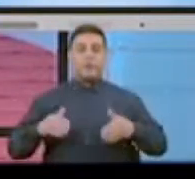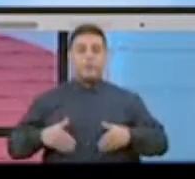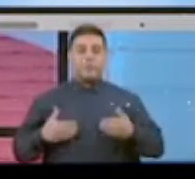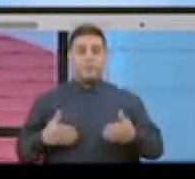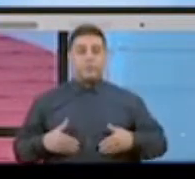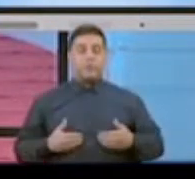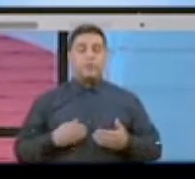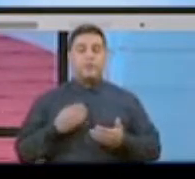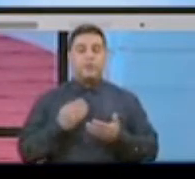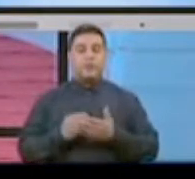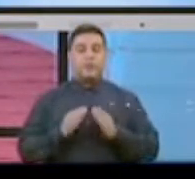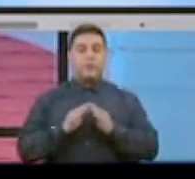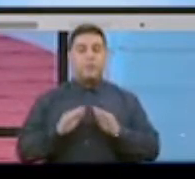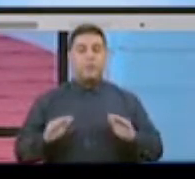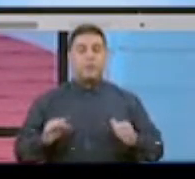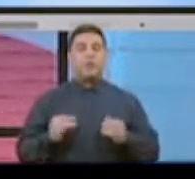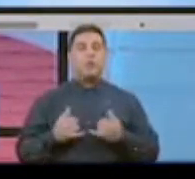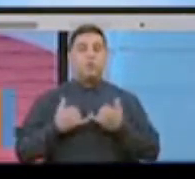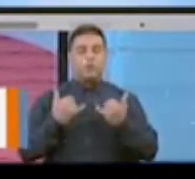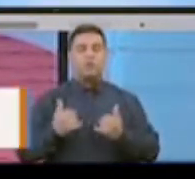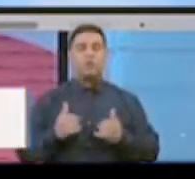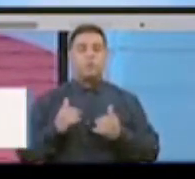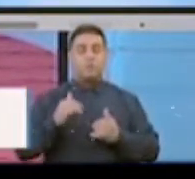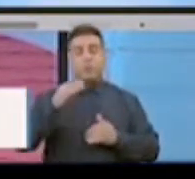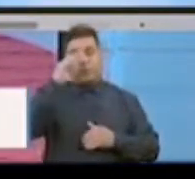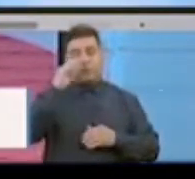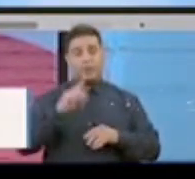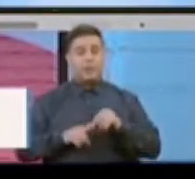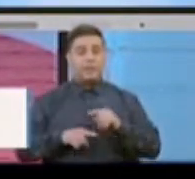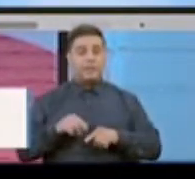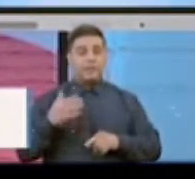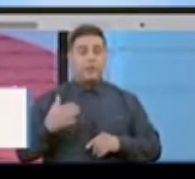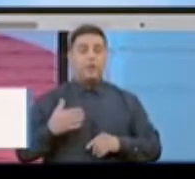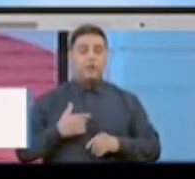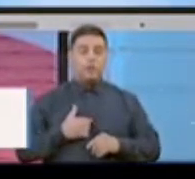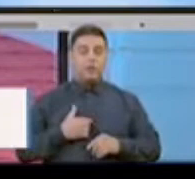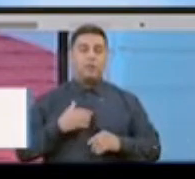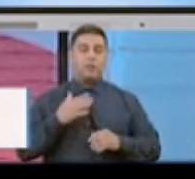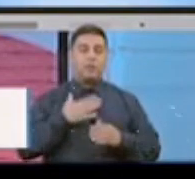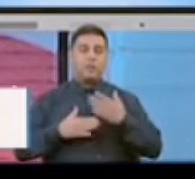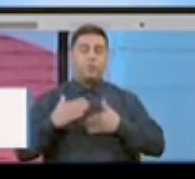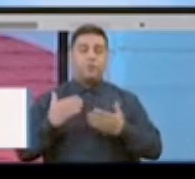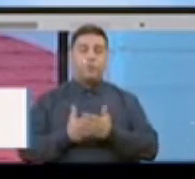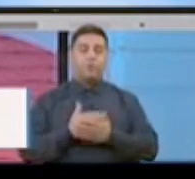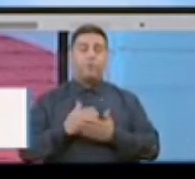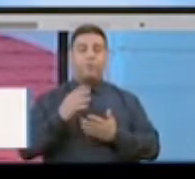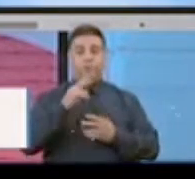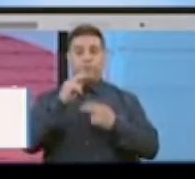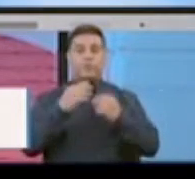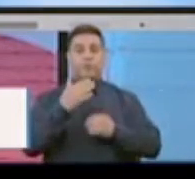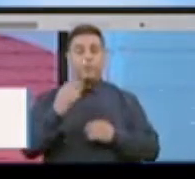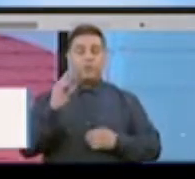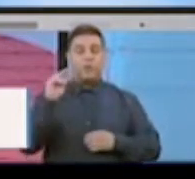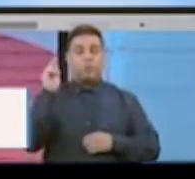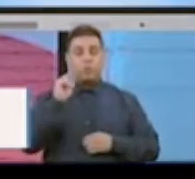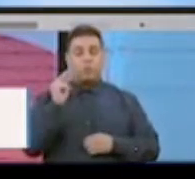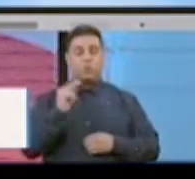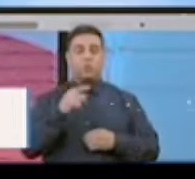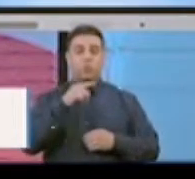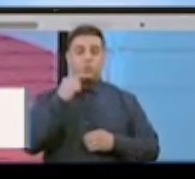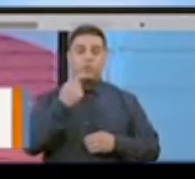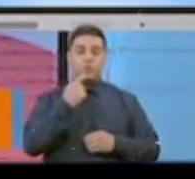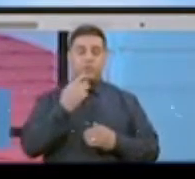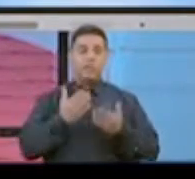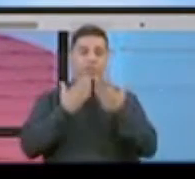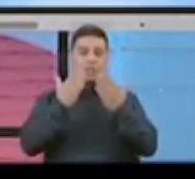Здравствуйте, дорогие ребята и уважаемые взрослые! Я рада вновь видеть вас на уроках русского языка и читательской грамотности в